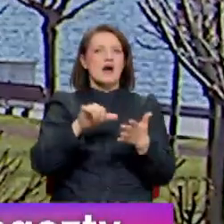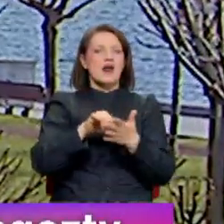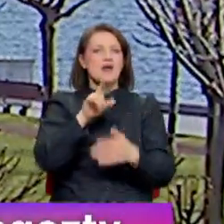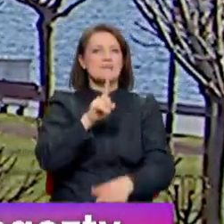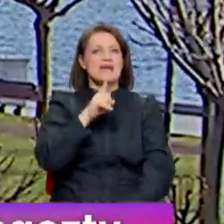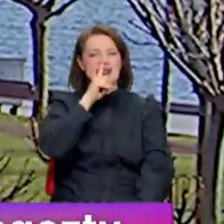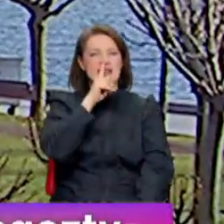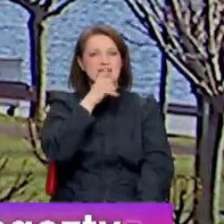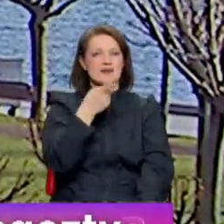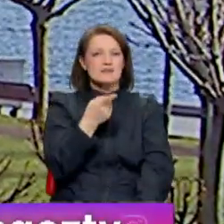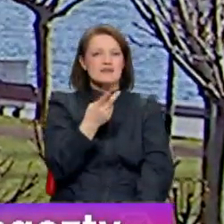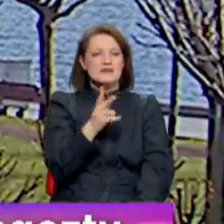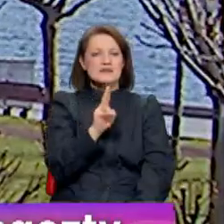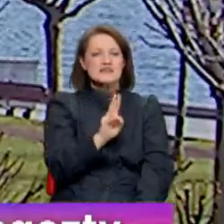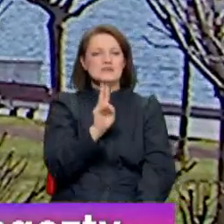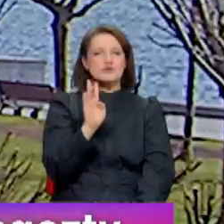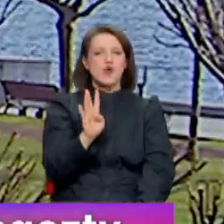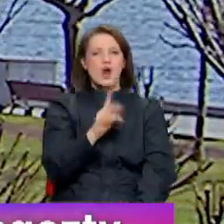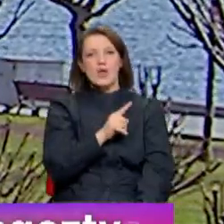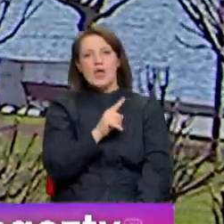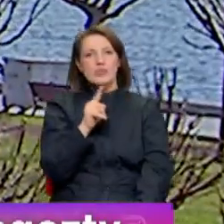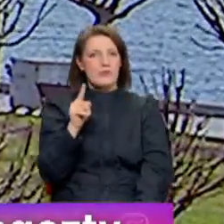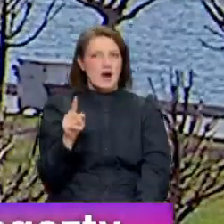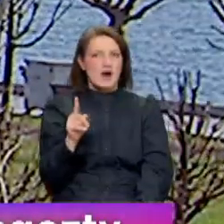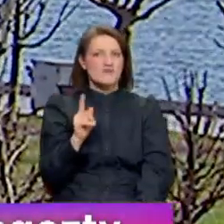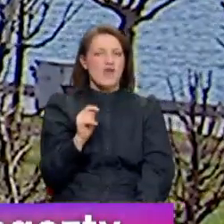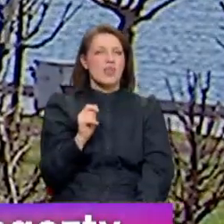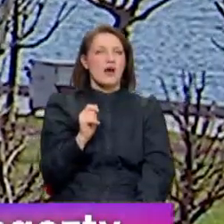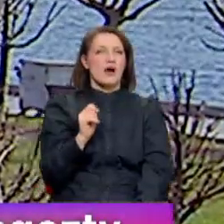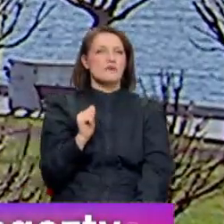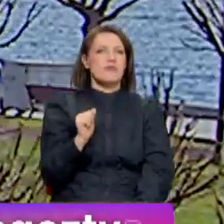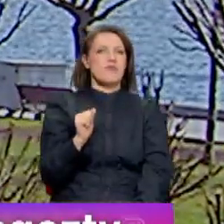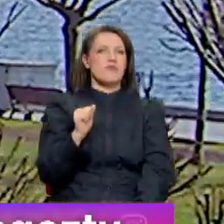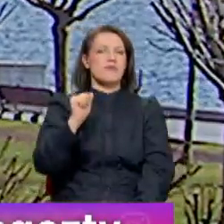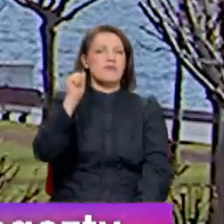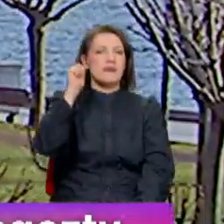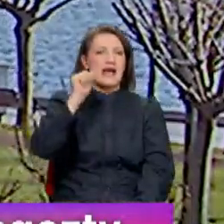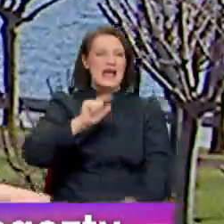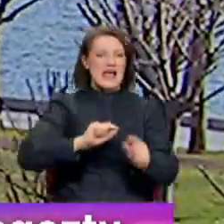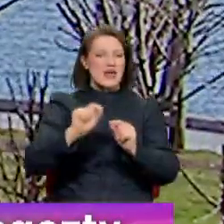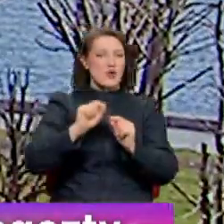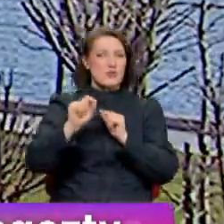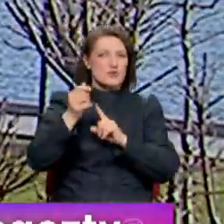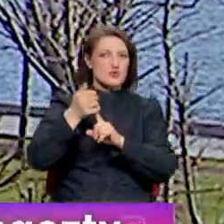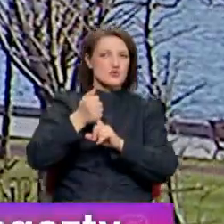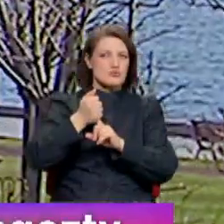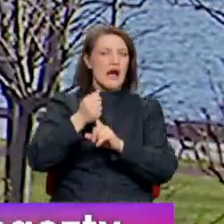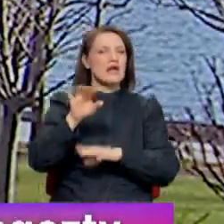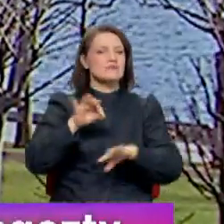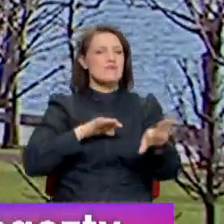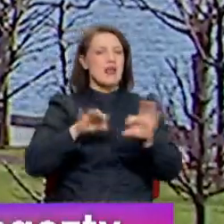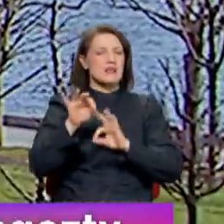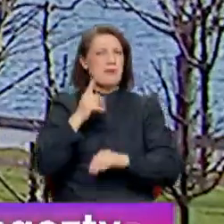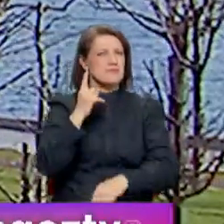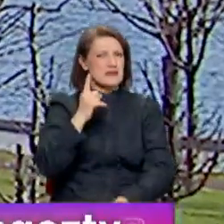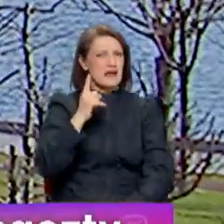1 Nisan 2024 itibariyle fiyatlar uçacak ekonomiyi tutabilmek için de planlardan bir